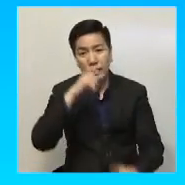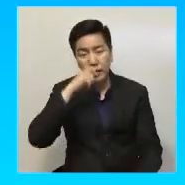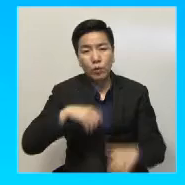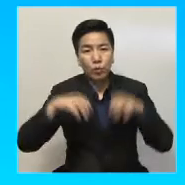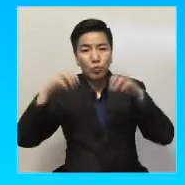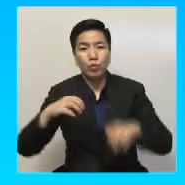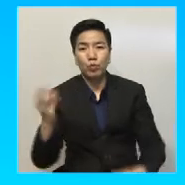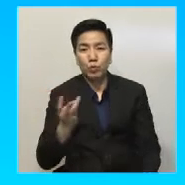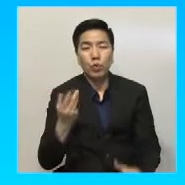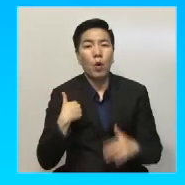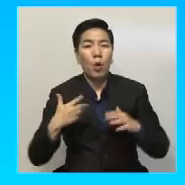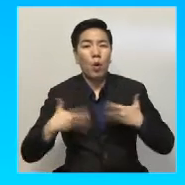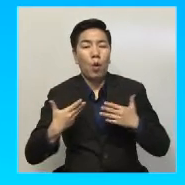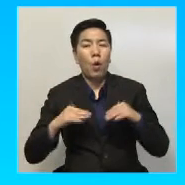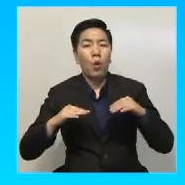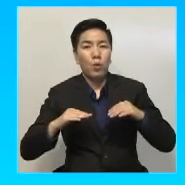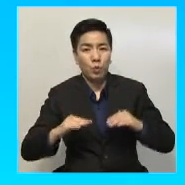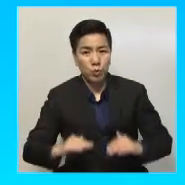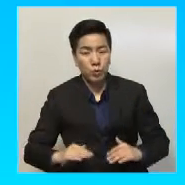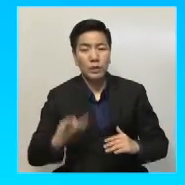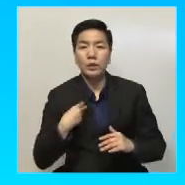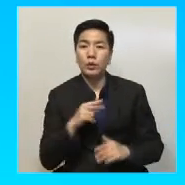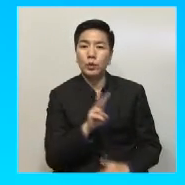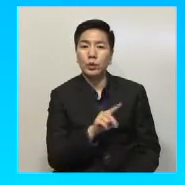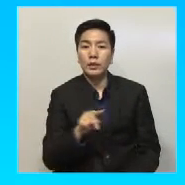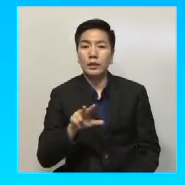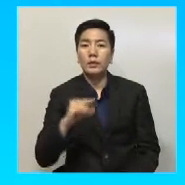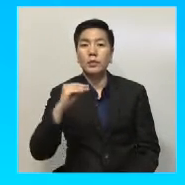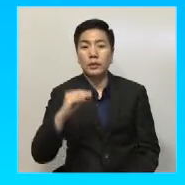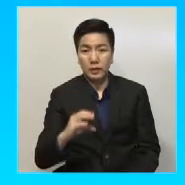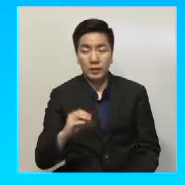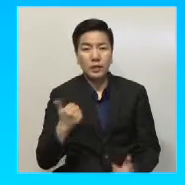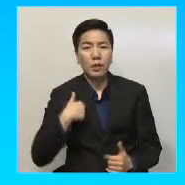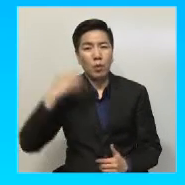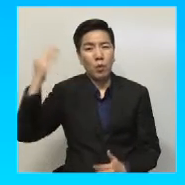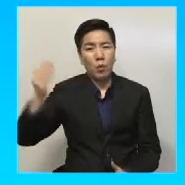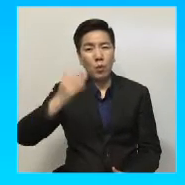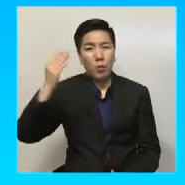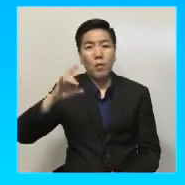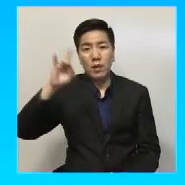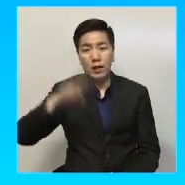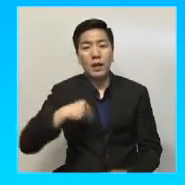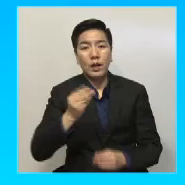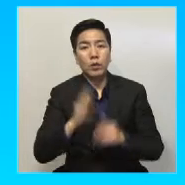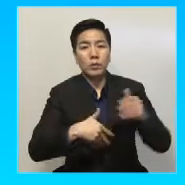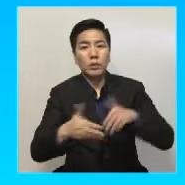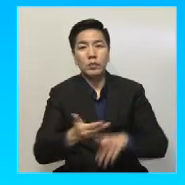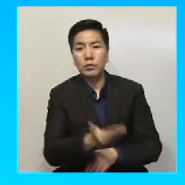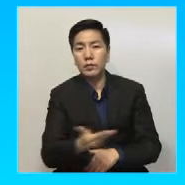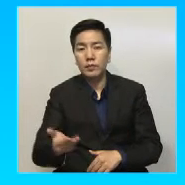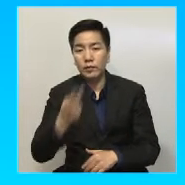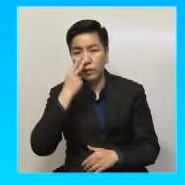นั้นมีฝนลดลงอุณหภูมิก็จะลดลงมา 2-3 องศาเซลเซียสกับมีลมแรงขอให้ประชาชนเตรียม